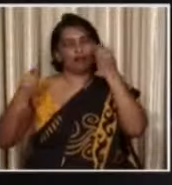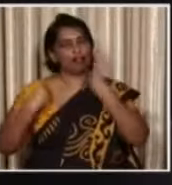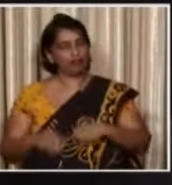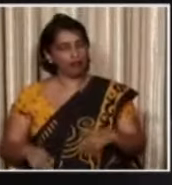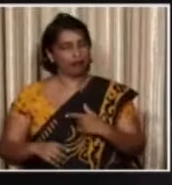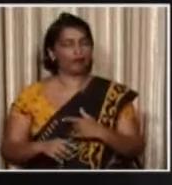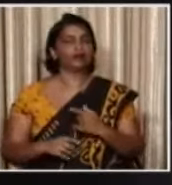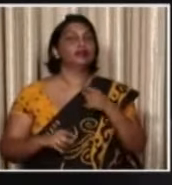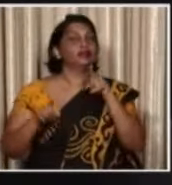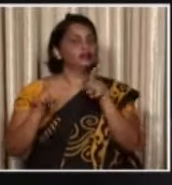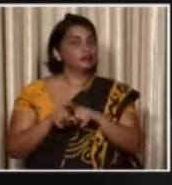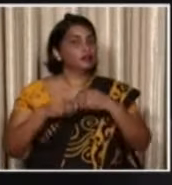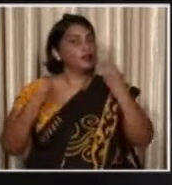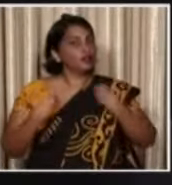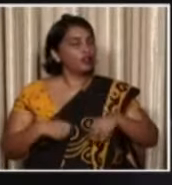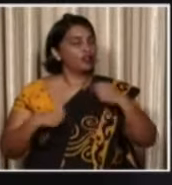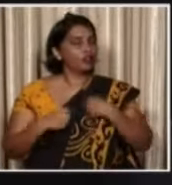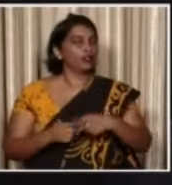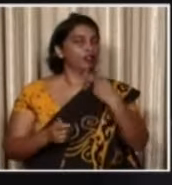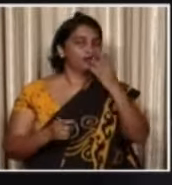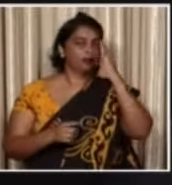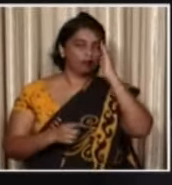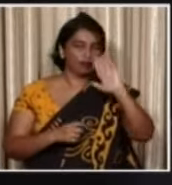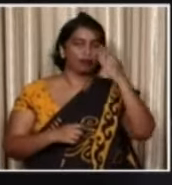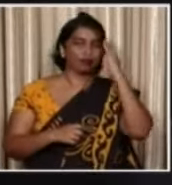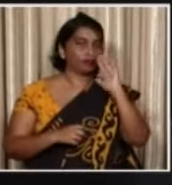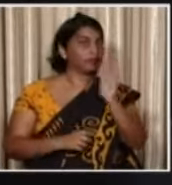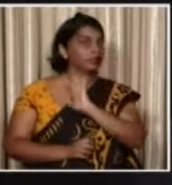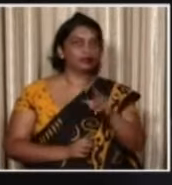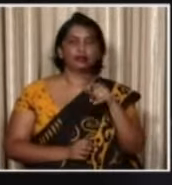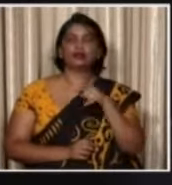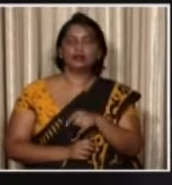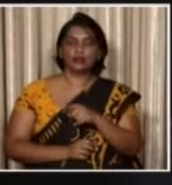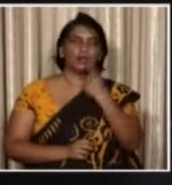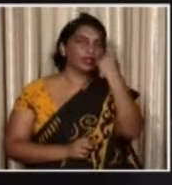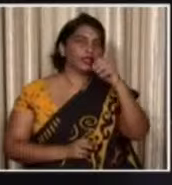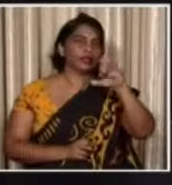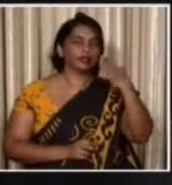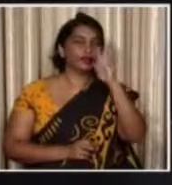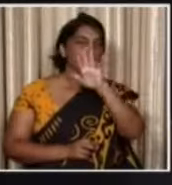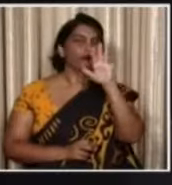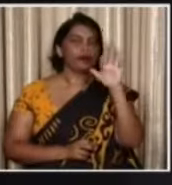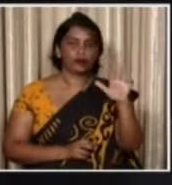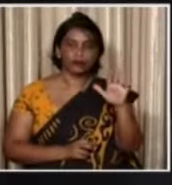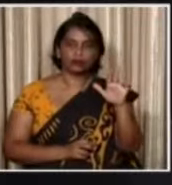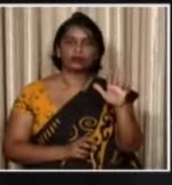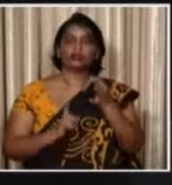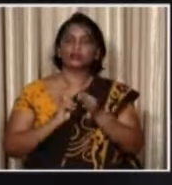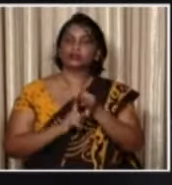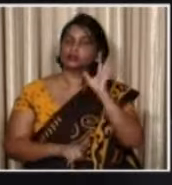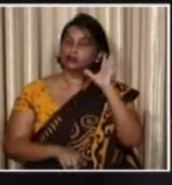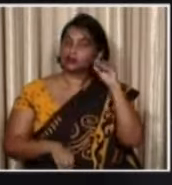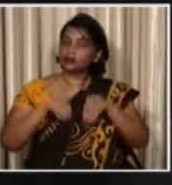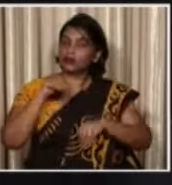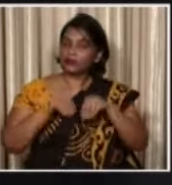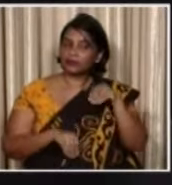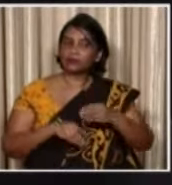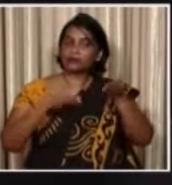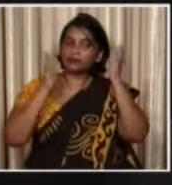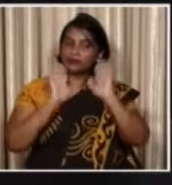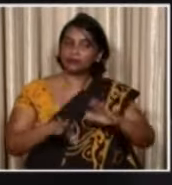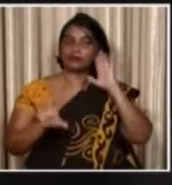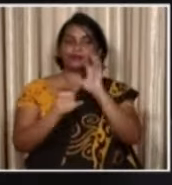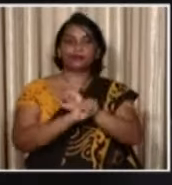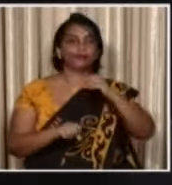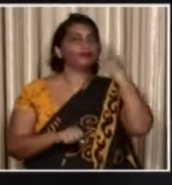Una E Parajayan Dekama Swabhavika Parajayan Nove 1999 Janadhipati Varna Avasan